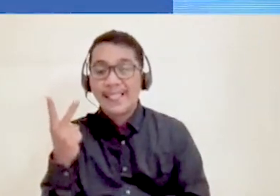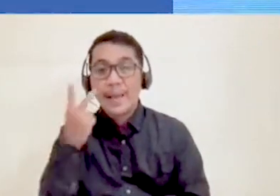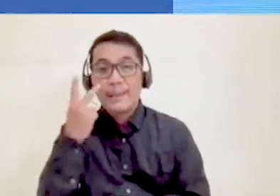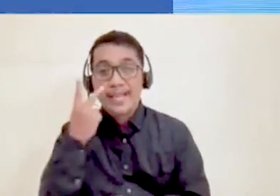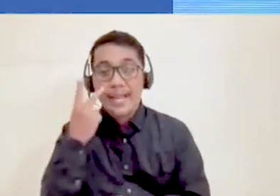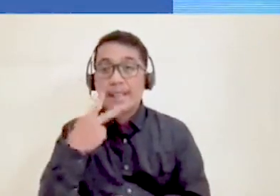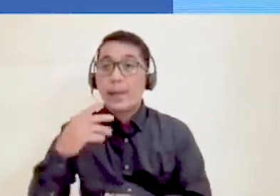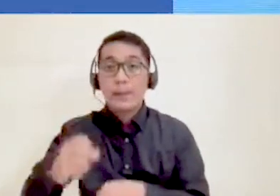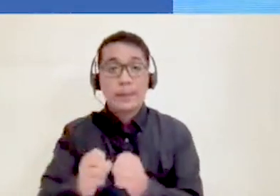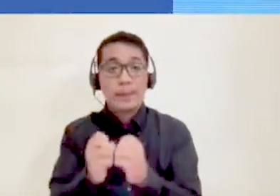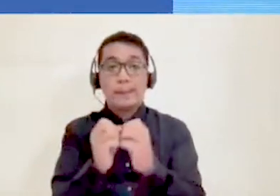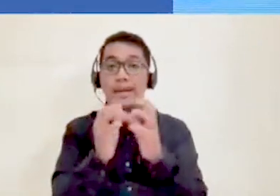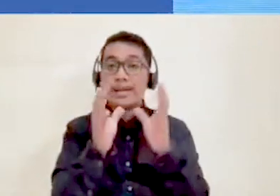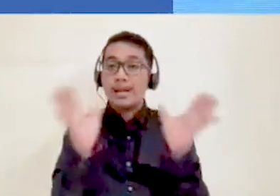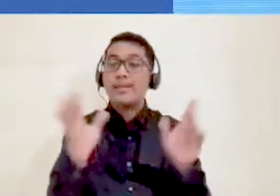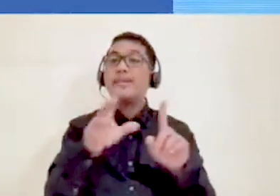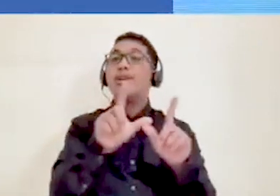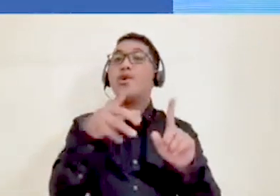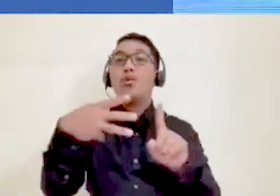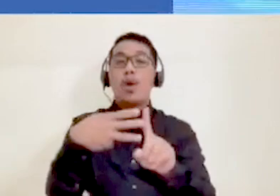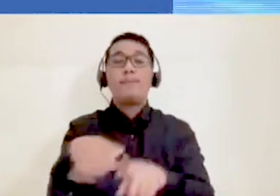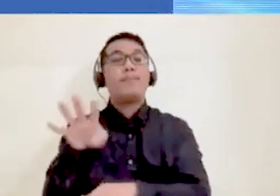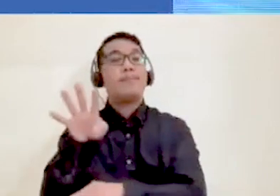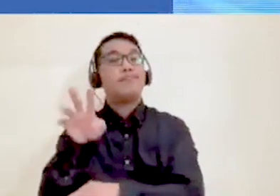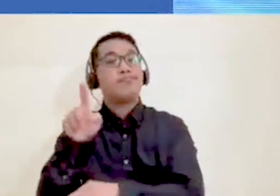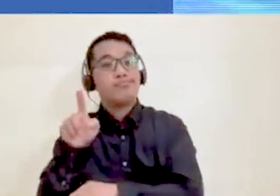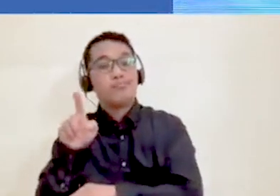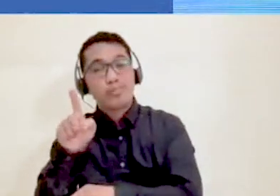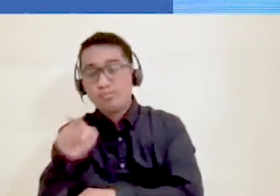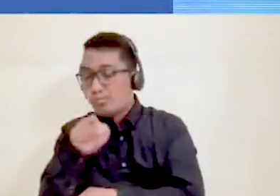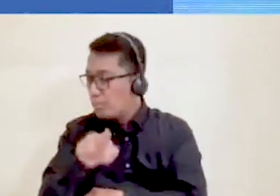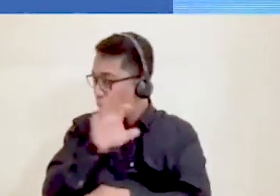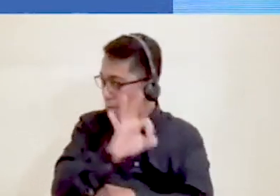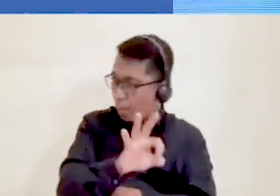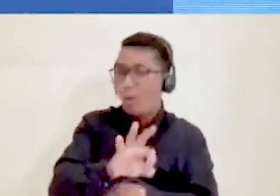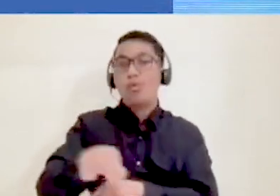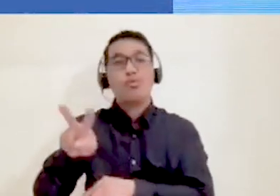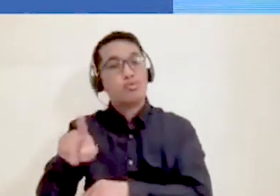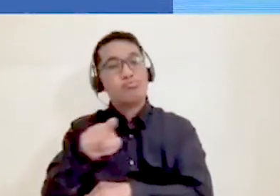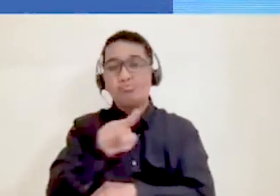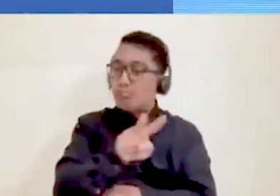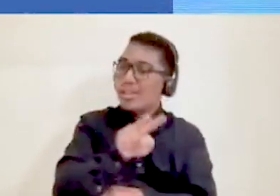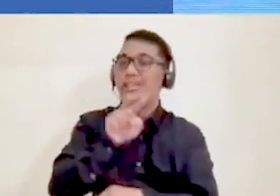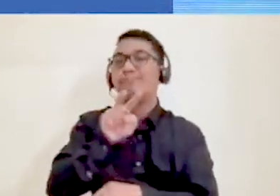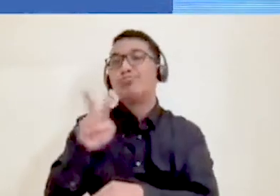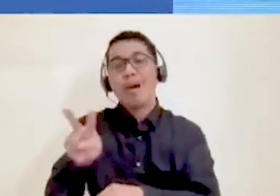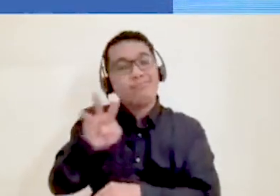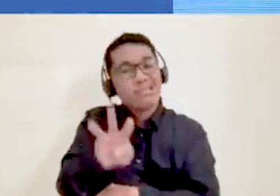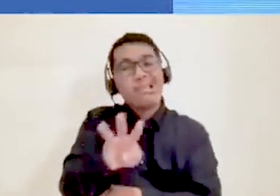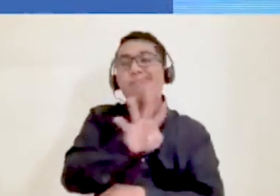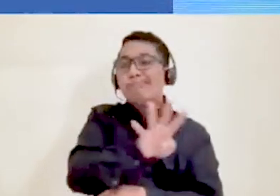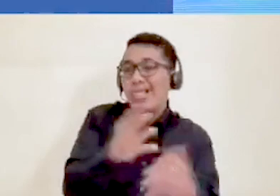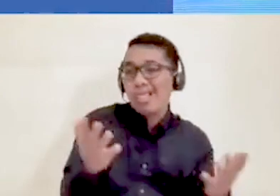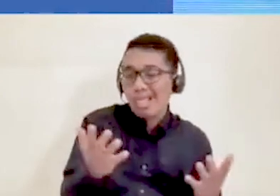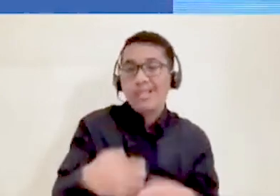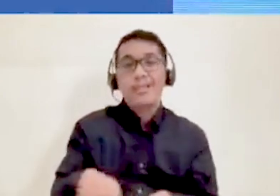perkembangan web onepoin AWP Point a web tripoin the web